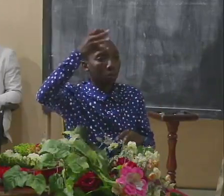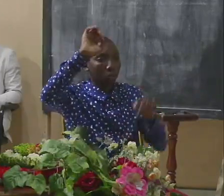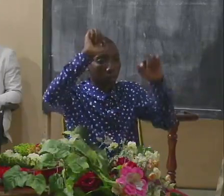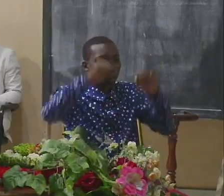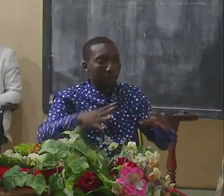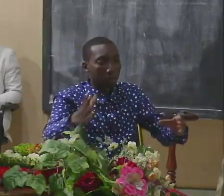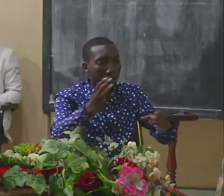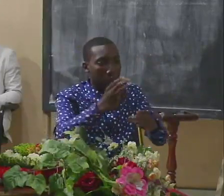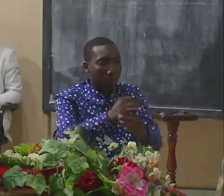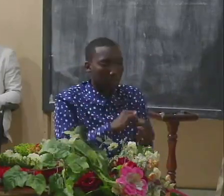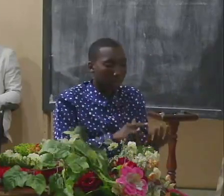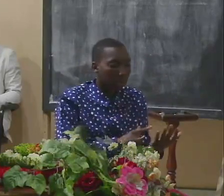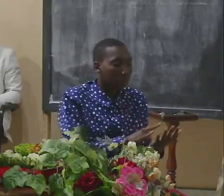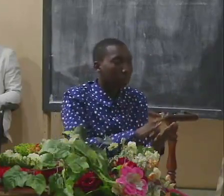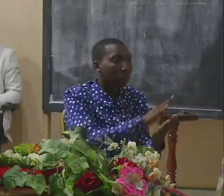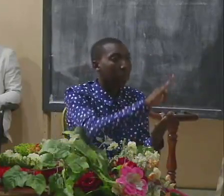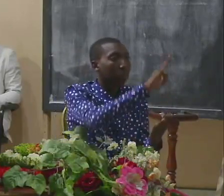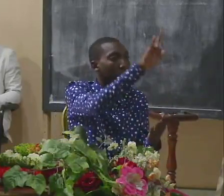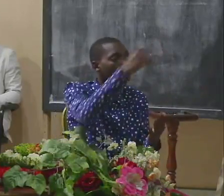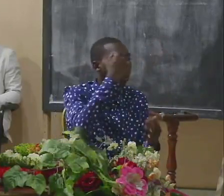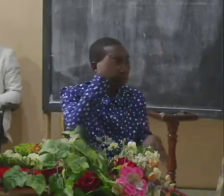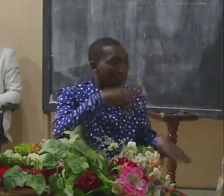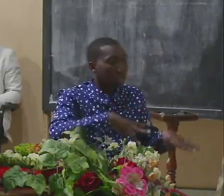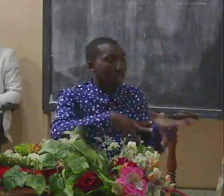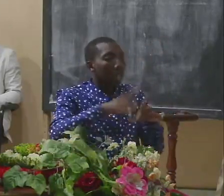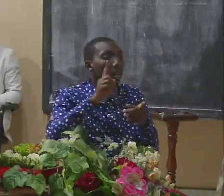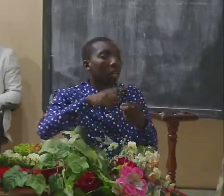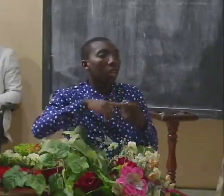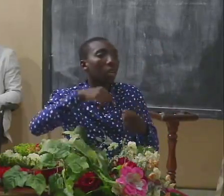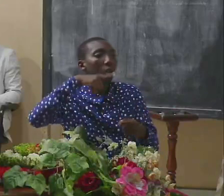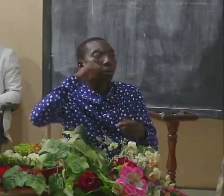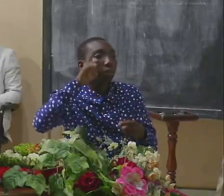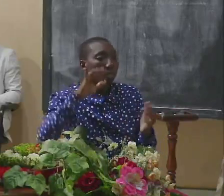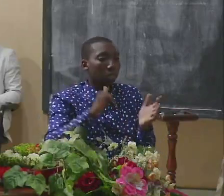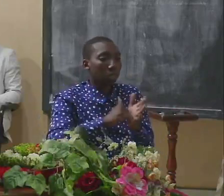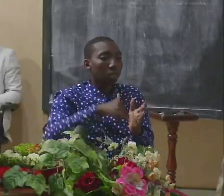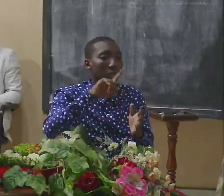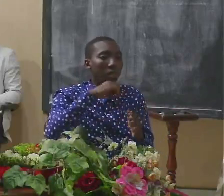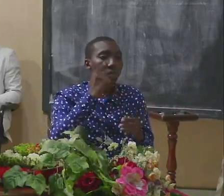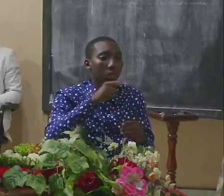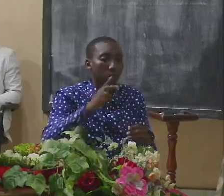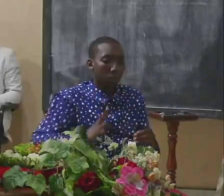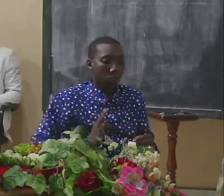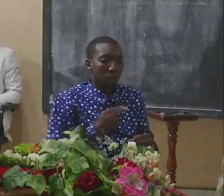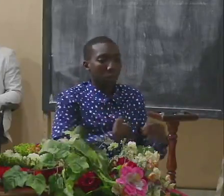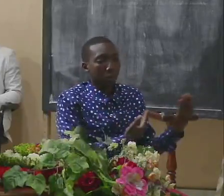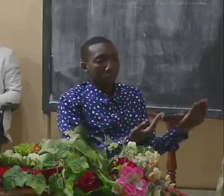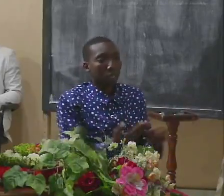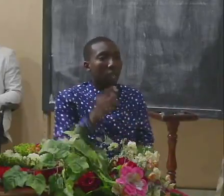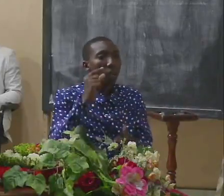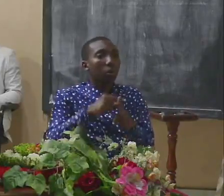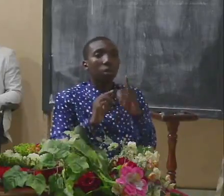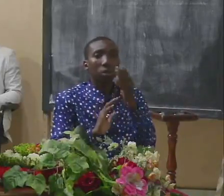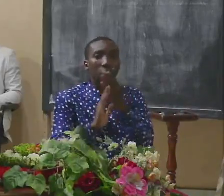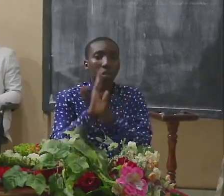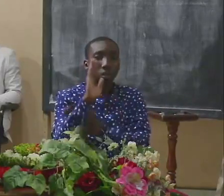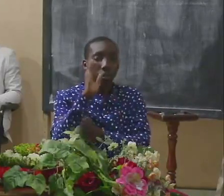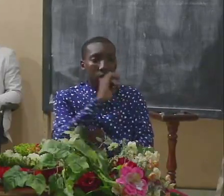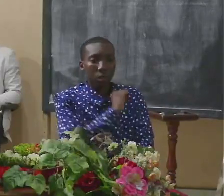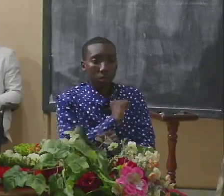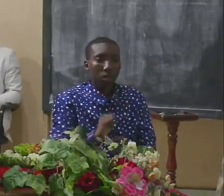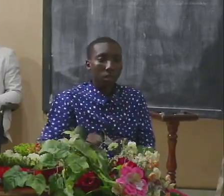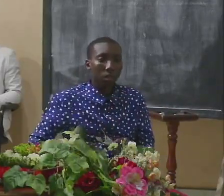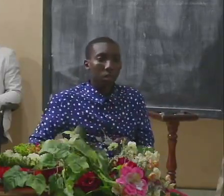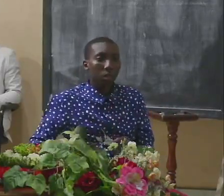la porte, le mardi il peut prendre l'avion et rentrer chez lui. Atatuletea sauti ya Bwana. C'est lui qui va nous apporter la voix du Seigneur.